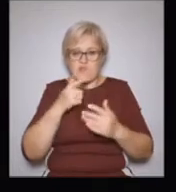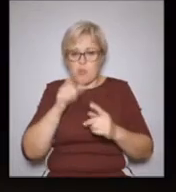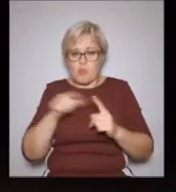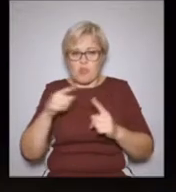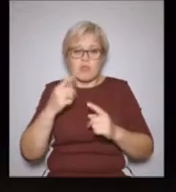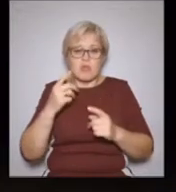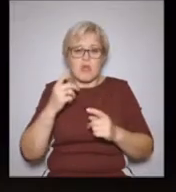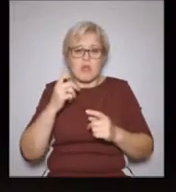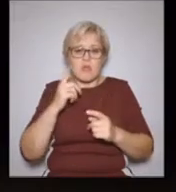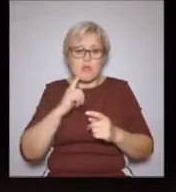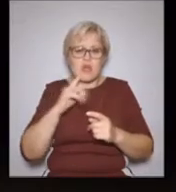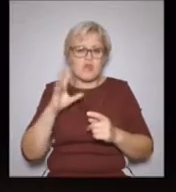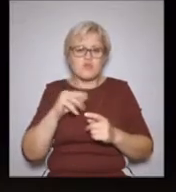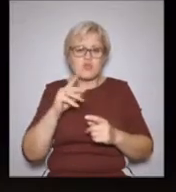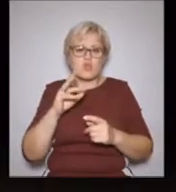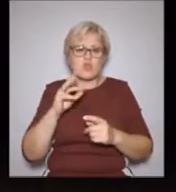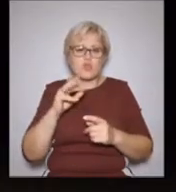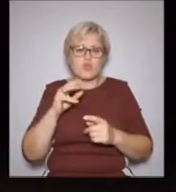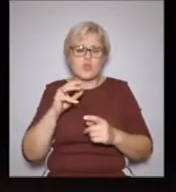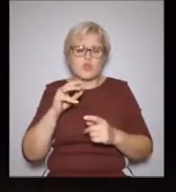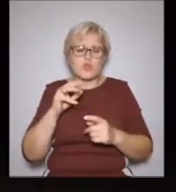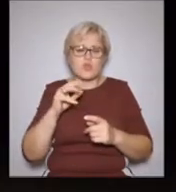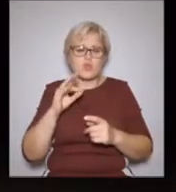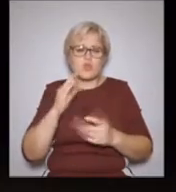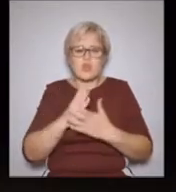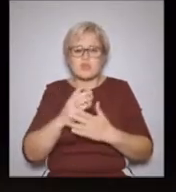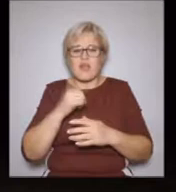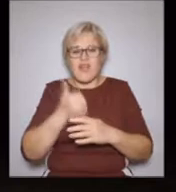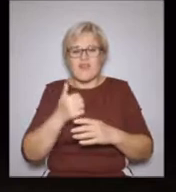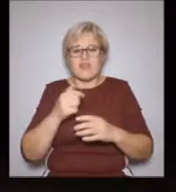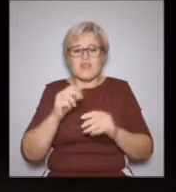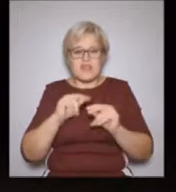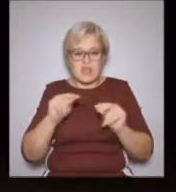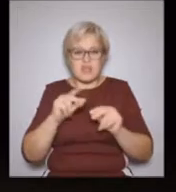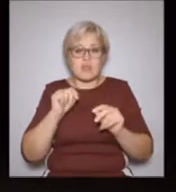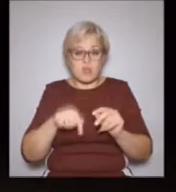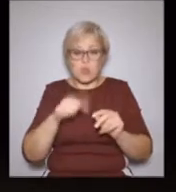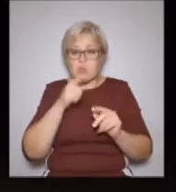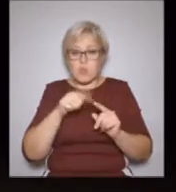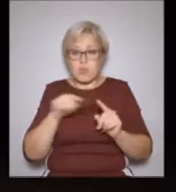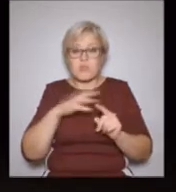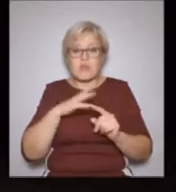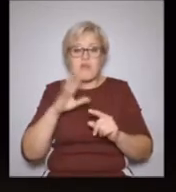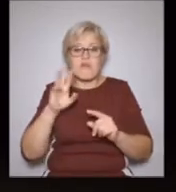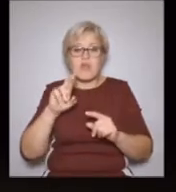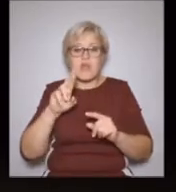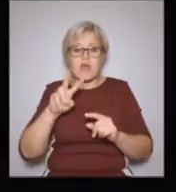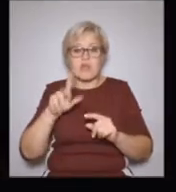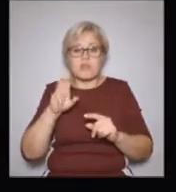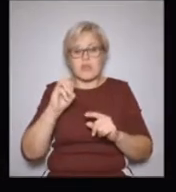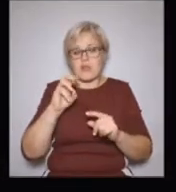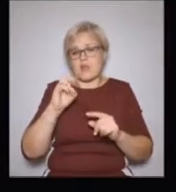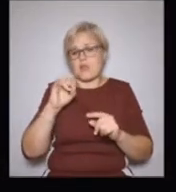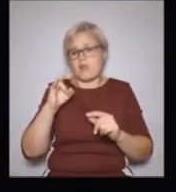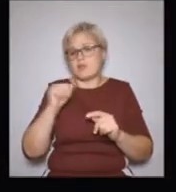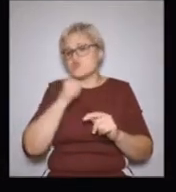рекламные тренер этот на тот момент было гобелен и старше тренеровка юрьевич которые сказали